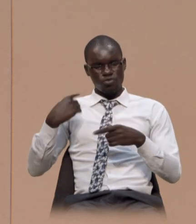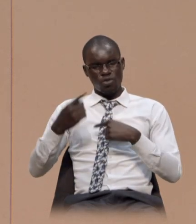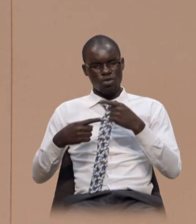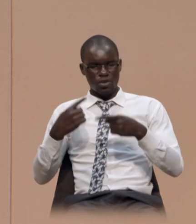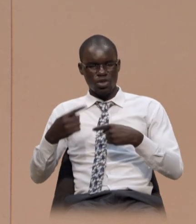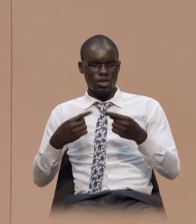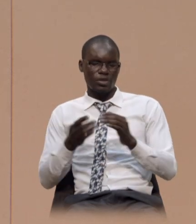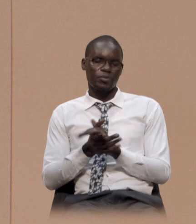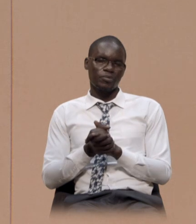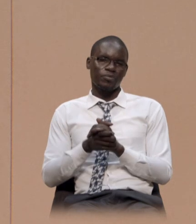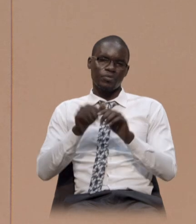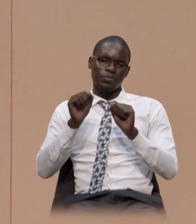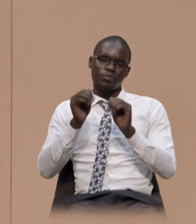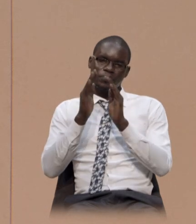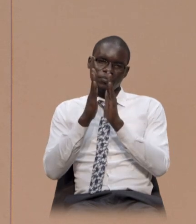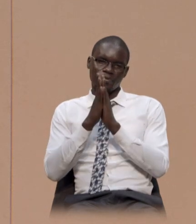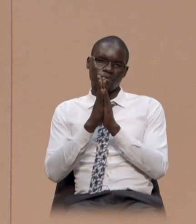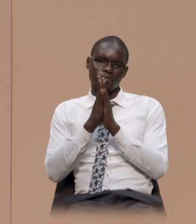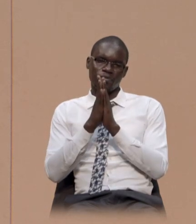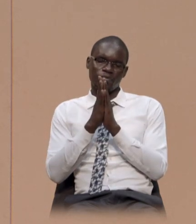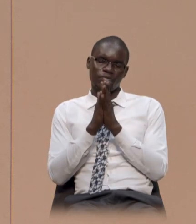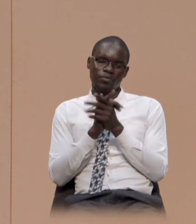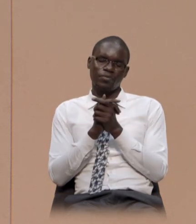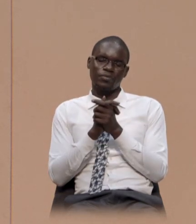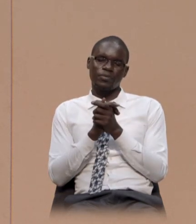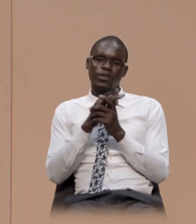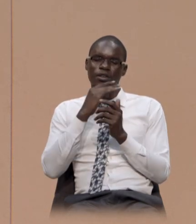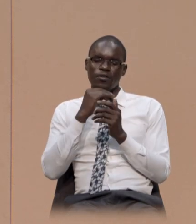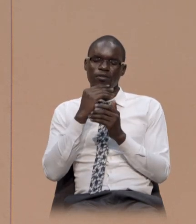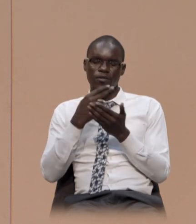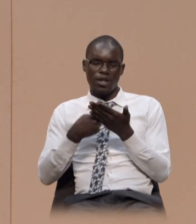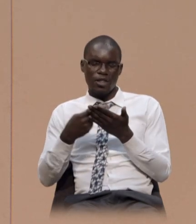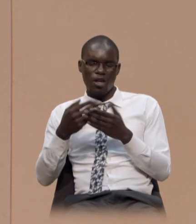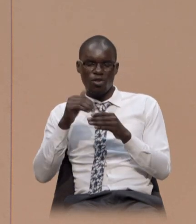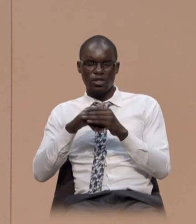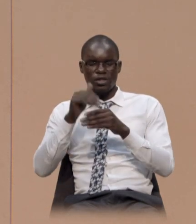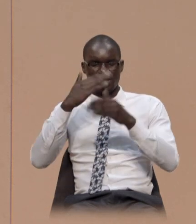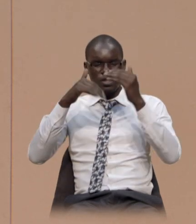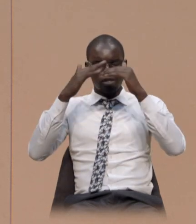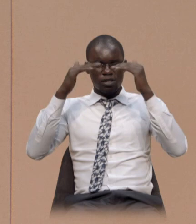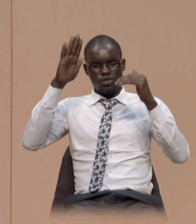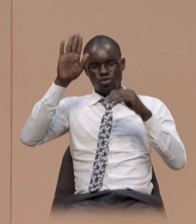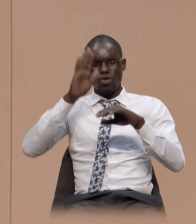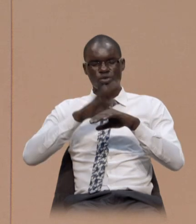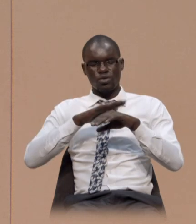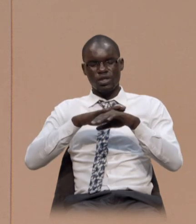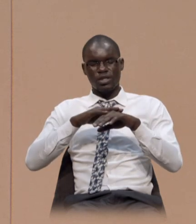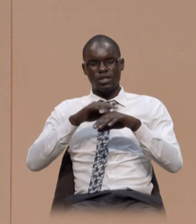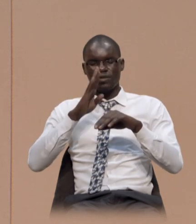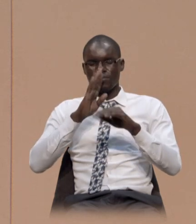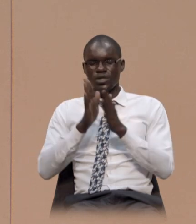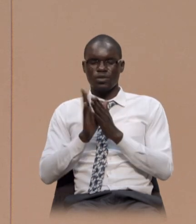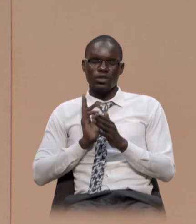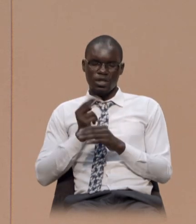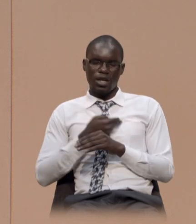hatujaendelea, ebu na tuombe. Baba mtakatifu, Mungu wetu wa mbinguni, rehema zako na huruma zako siwe